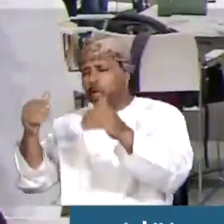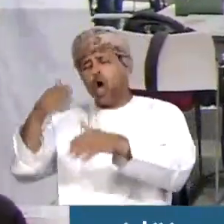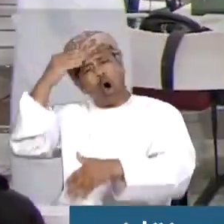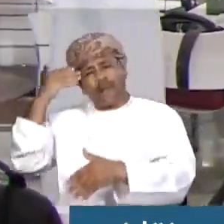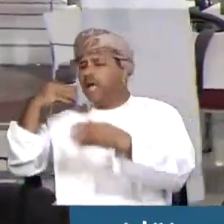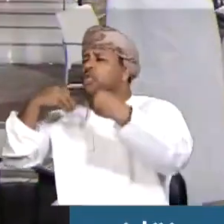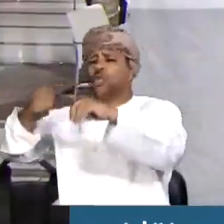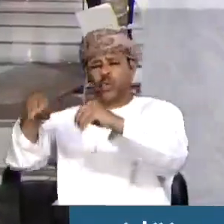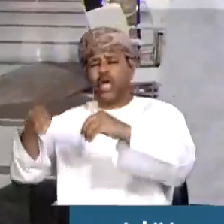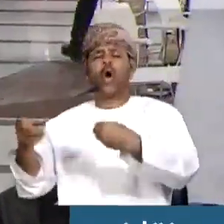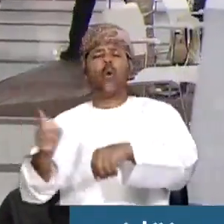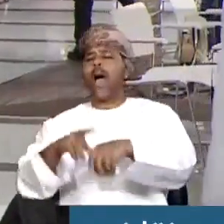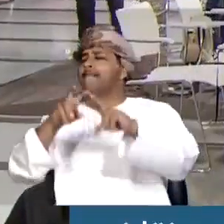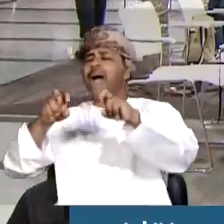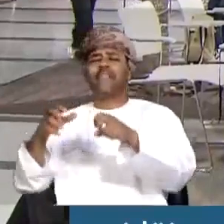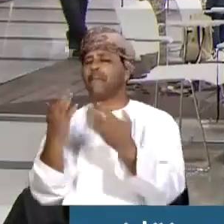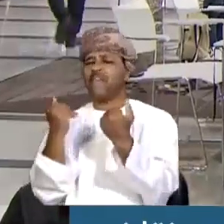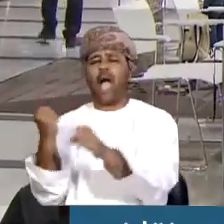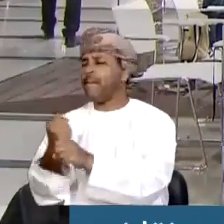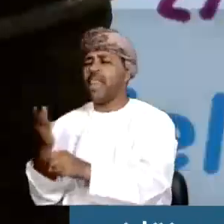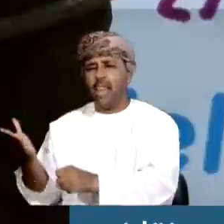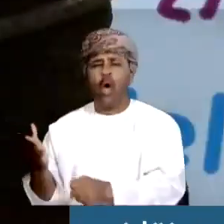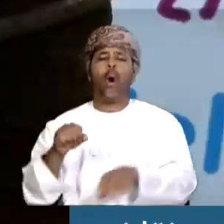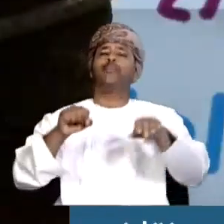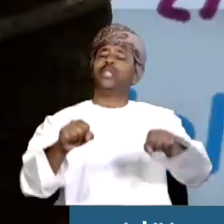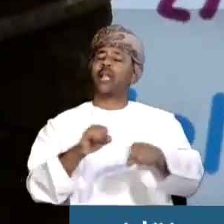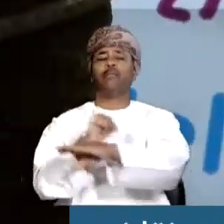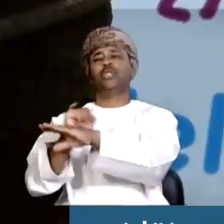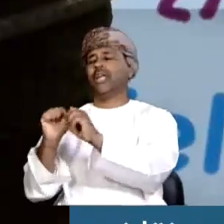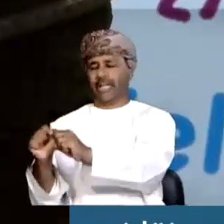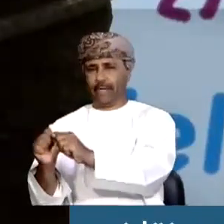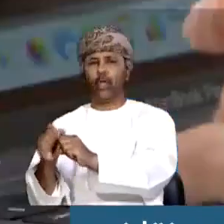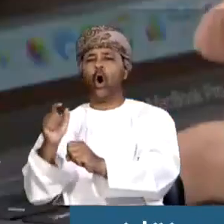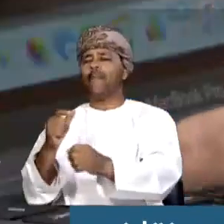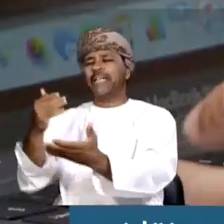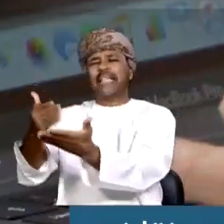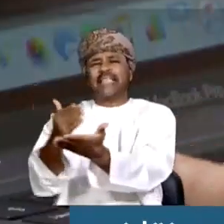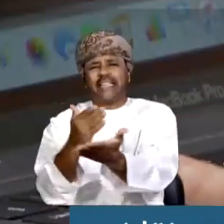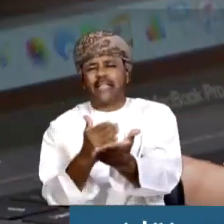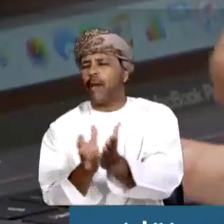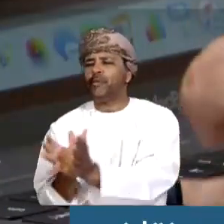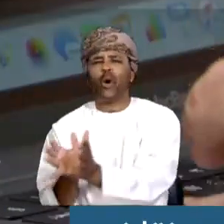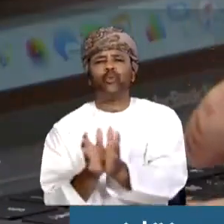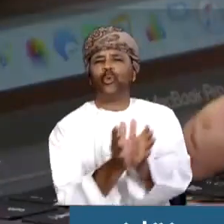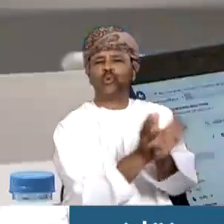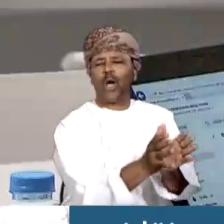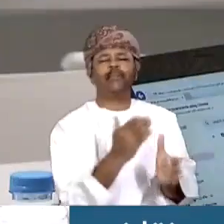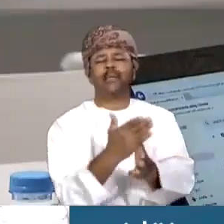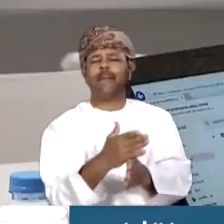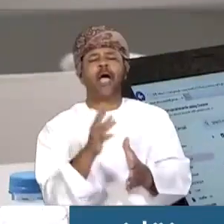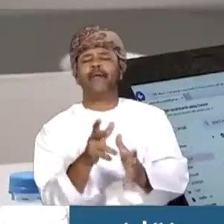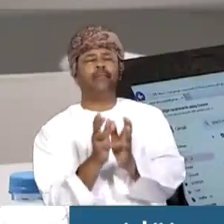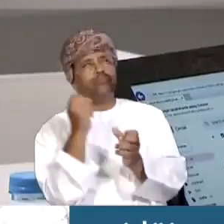الأعمال والباحثين عن عمل ومديري المشاريع، حيث تم تقسيمهم إلى مجموعات لتنفيذ مجموعة